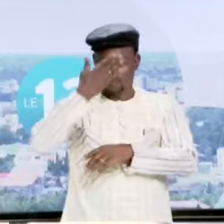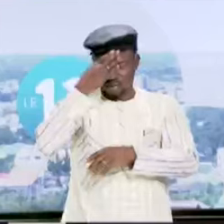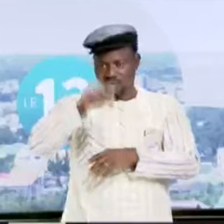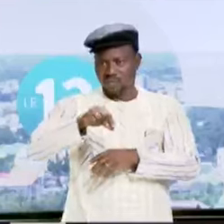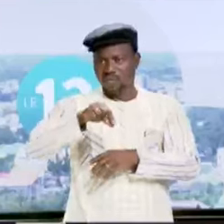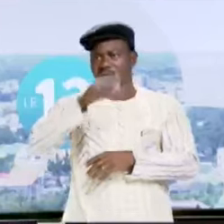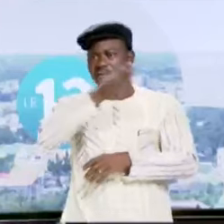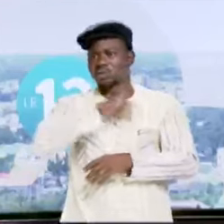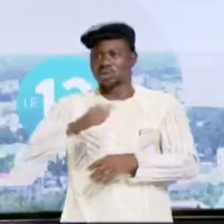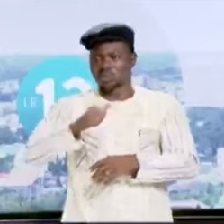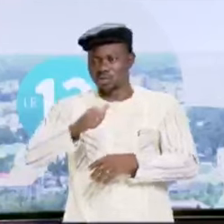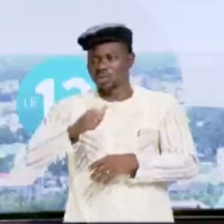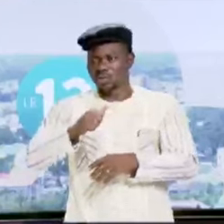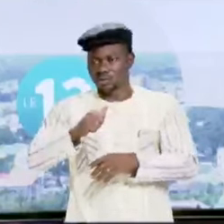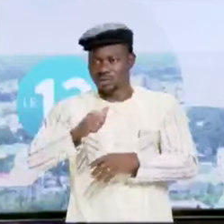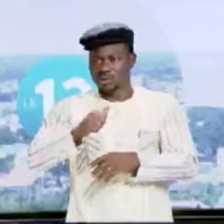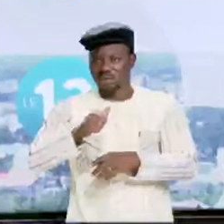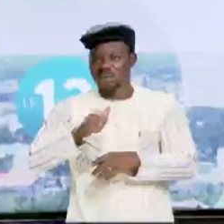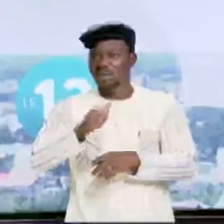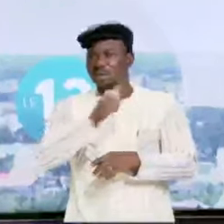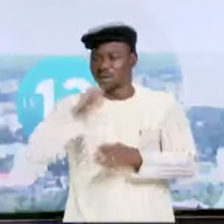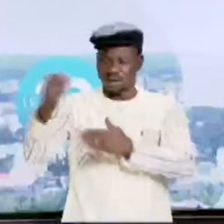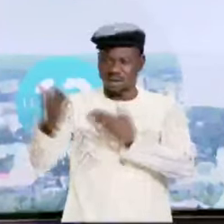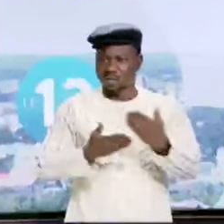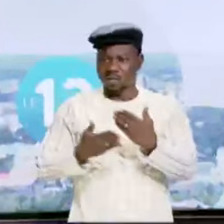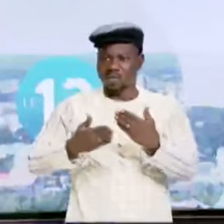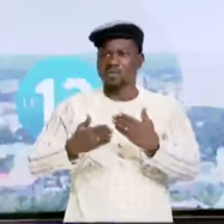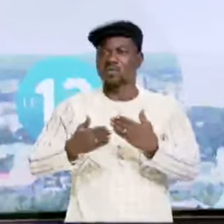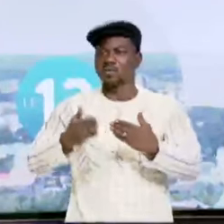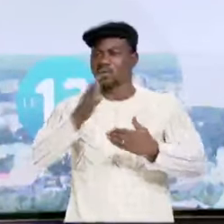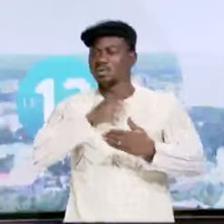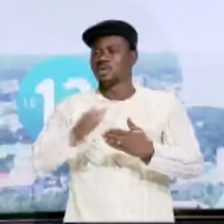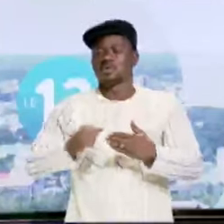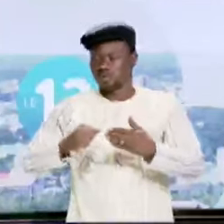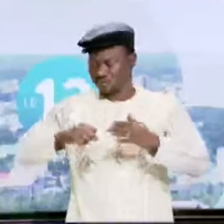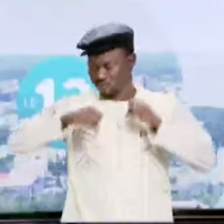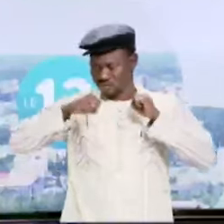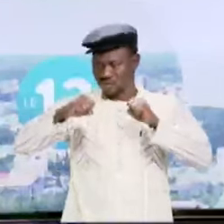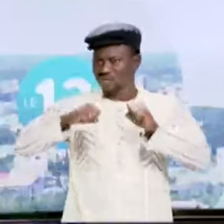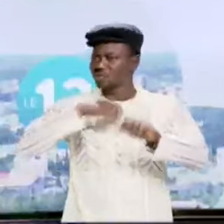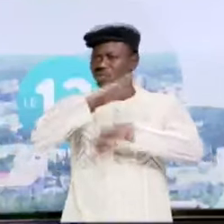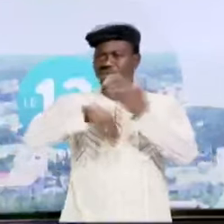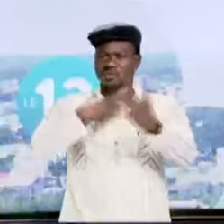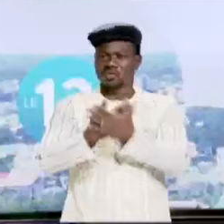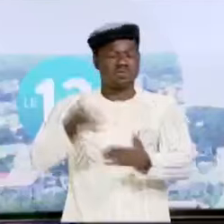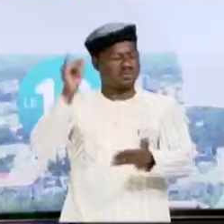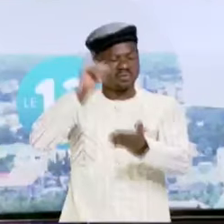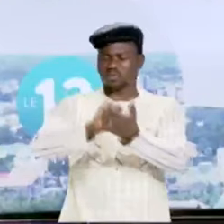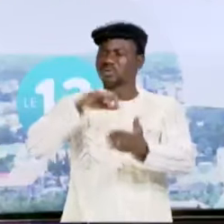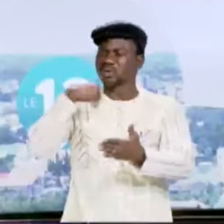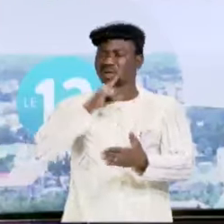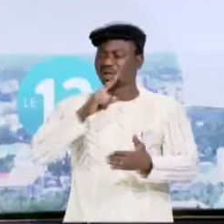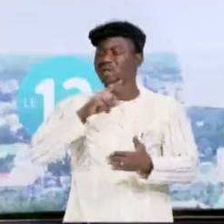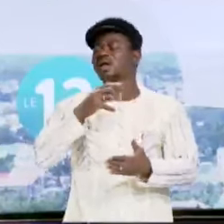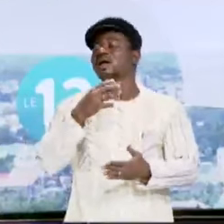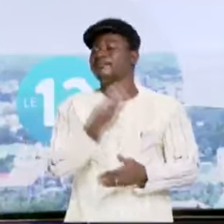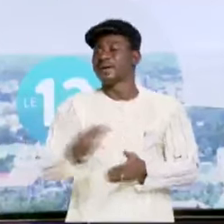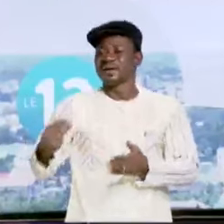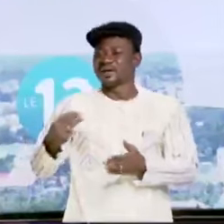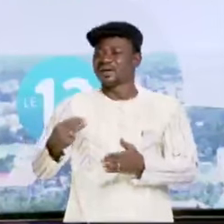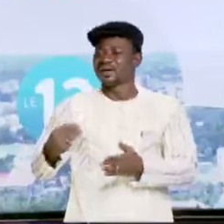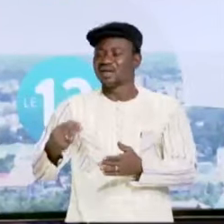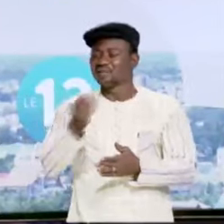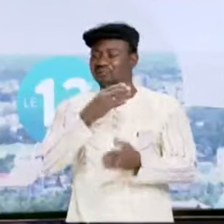possession de l'énergie, bon, de la masse et de tout ce qui est matériel ne servent à rien sans